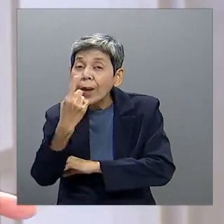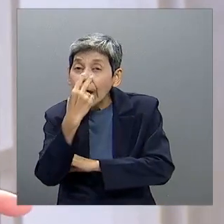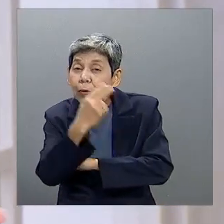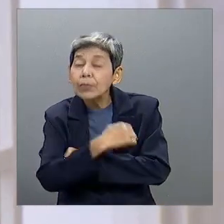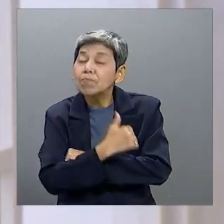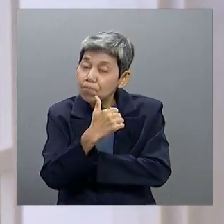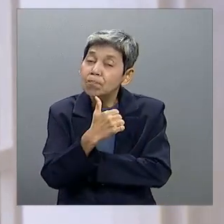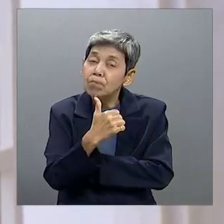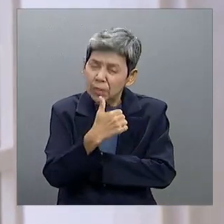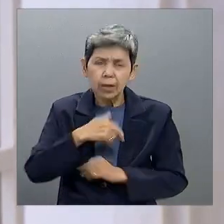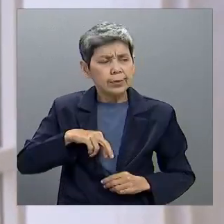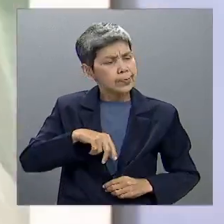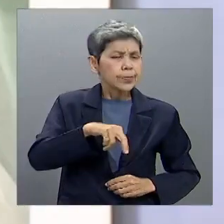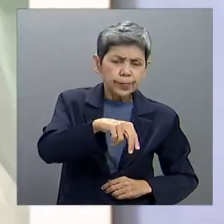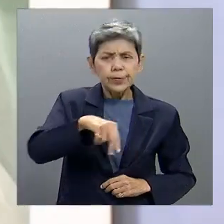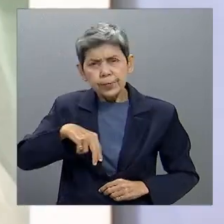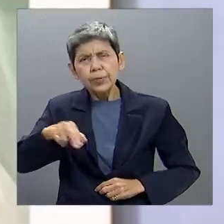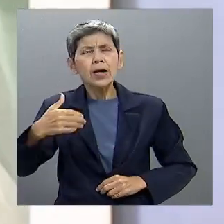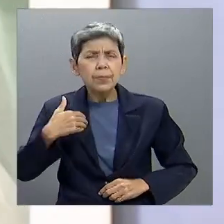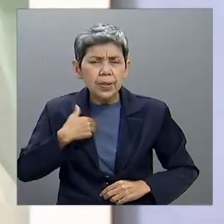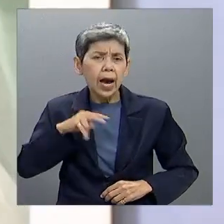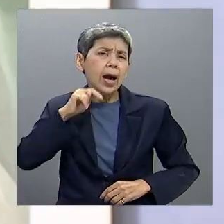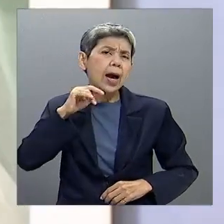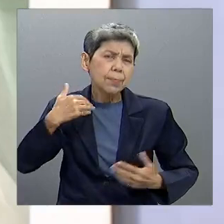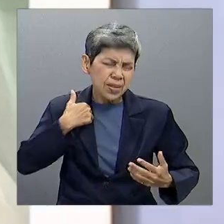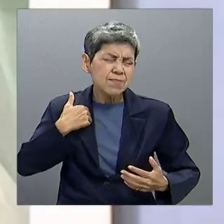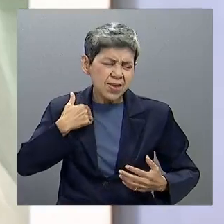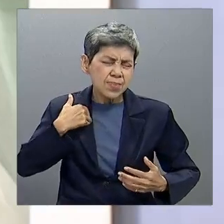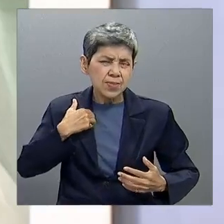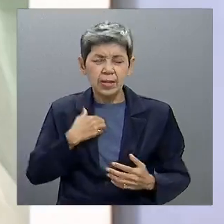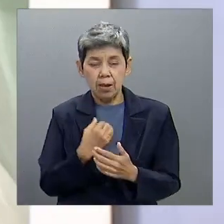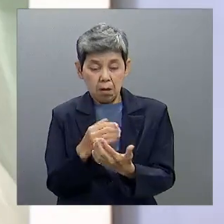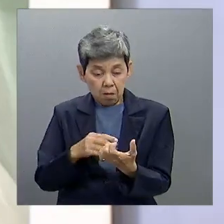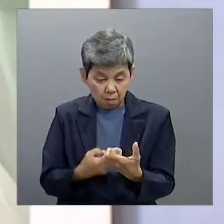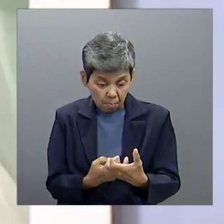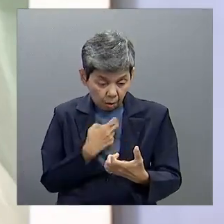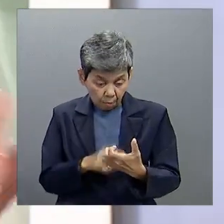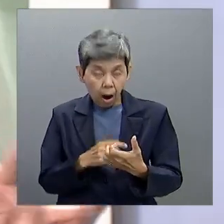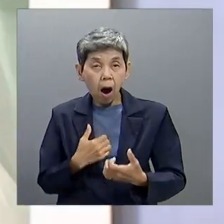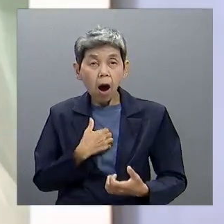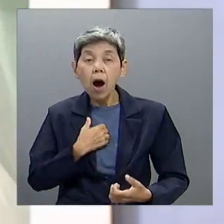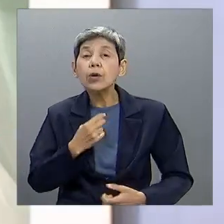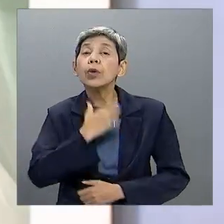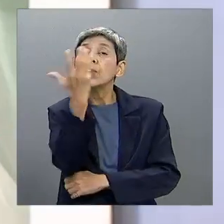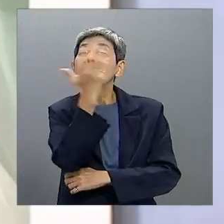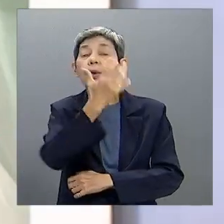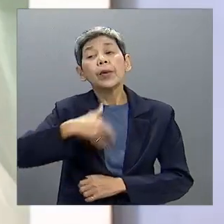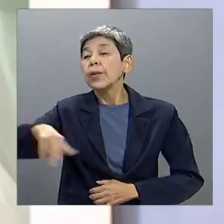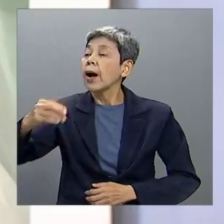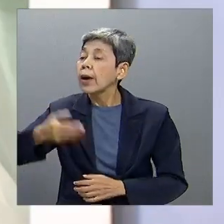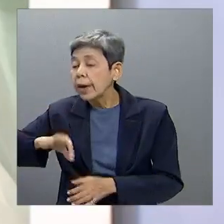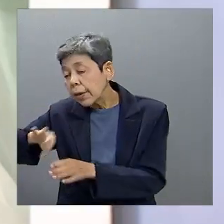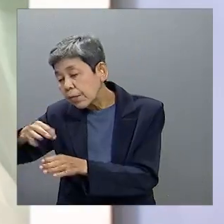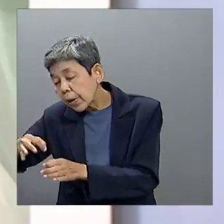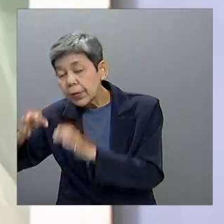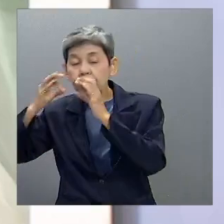ทำอะไรอยู่แล้วเนาะเช้า เช่นมีนะคุณผู้ชมบางท่านที่เคยส่งข้อความมาหาเราบอกว่าอ๋อก็เปิดทิ้งไว้แล้วก็ไปเดินกินกาแฟไปยืดเส้นยืด